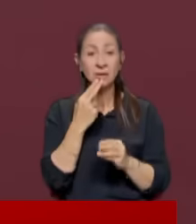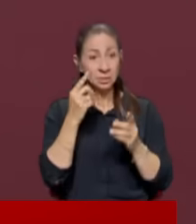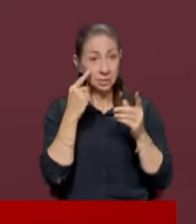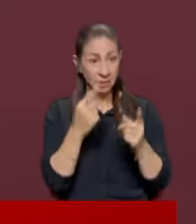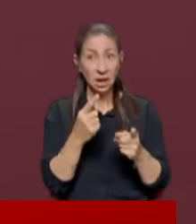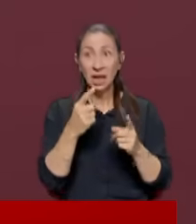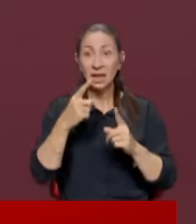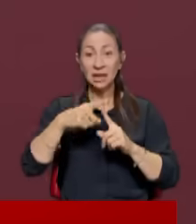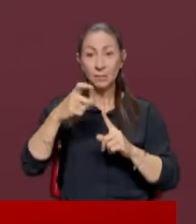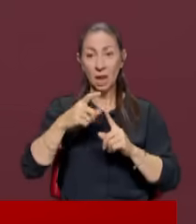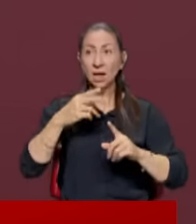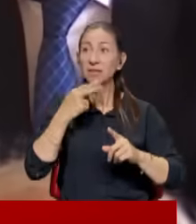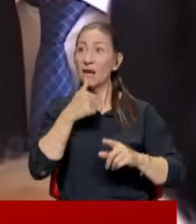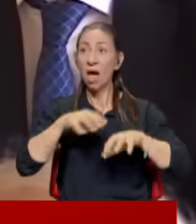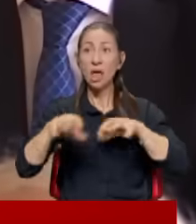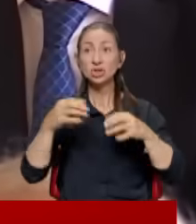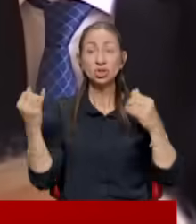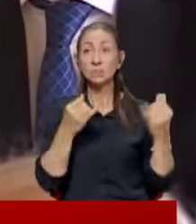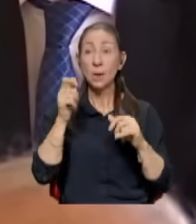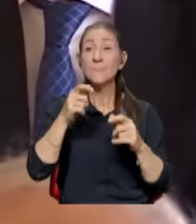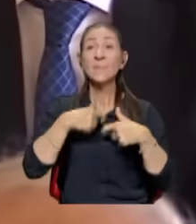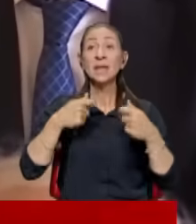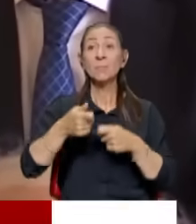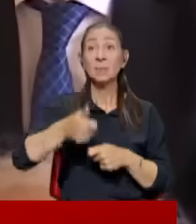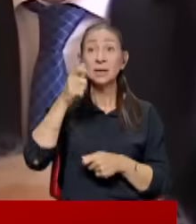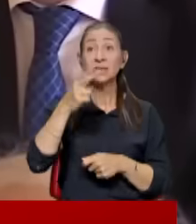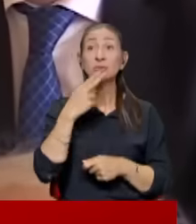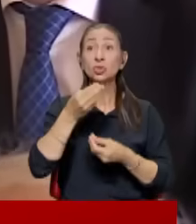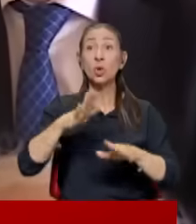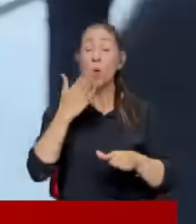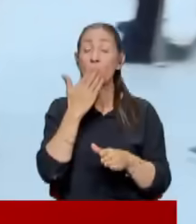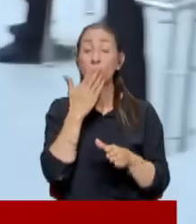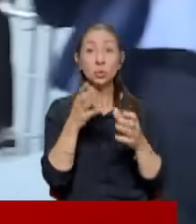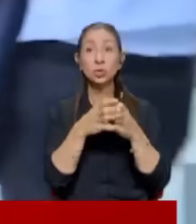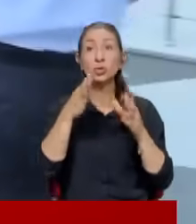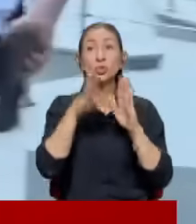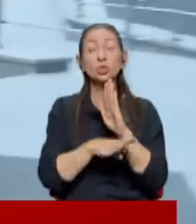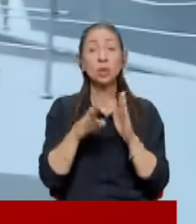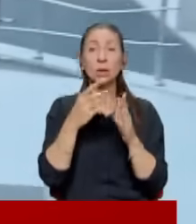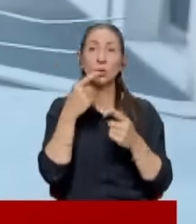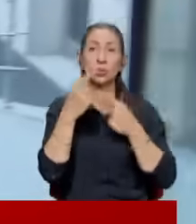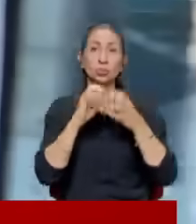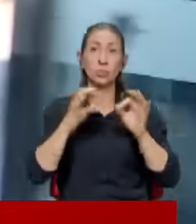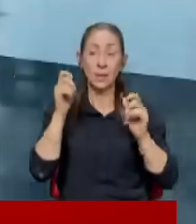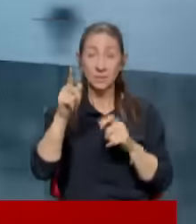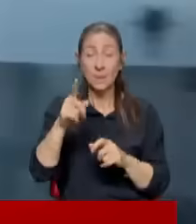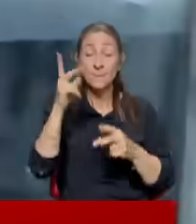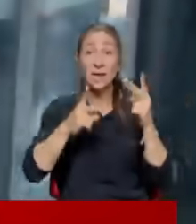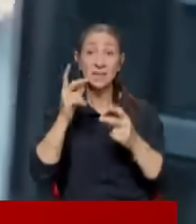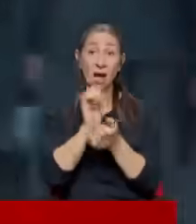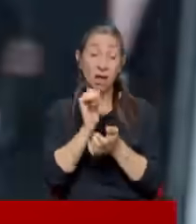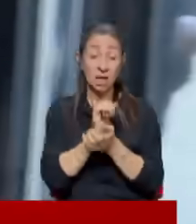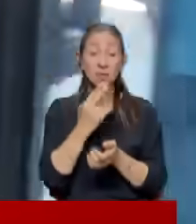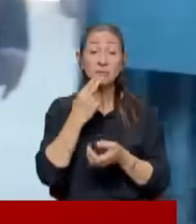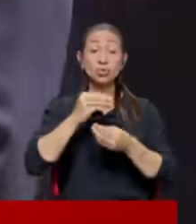üzerinden kimlik çatışmalarını sürdürüyorlar. Milli Eğitim Bakanı Yusuf Tekin, kız çocuklarında okullaşma oranının düşüklüğü üzerinden kurdu cümleleri. Bazı